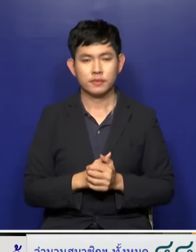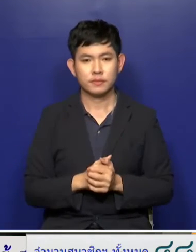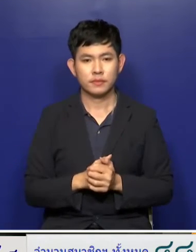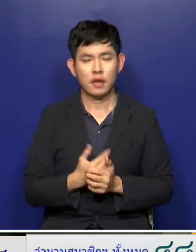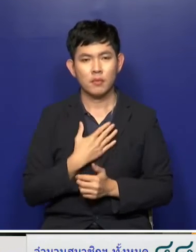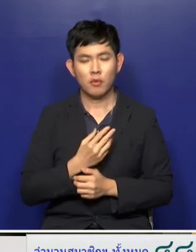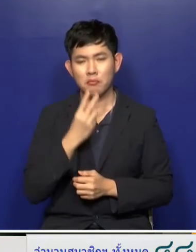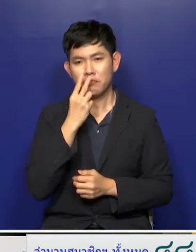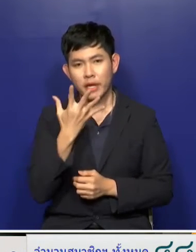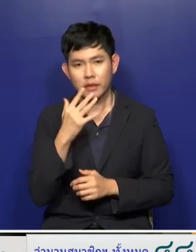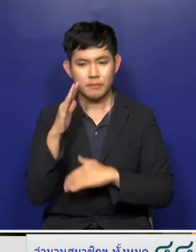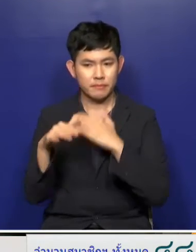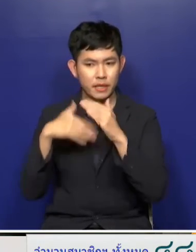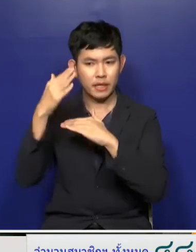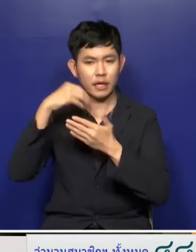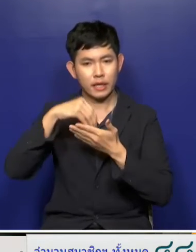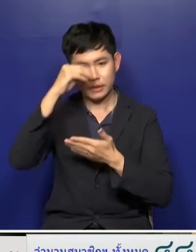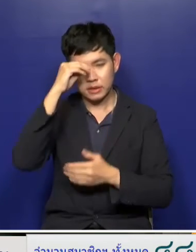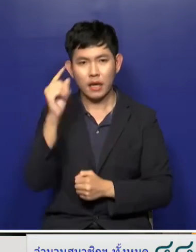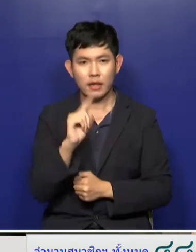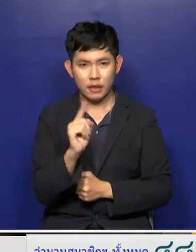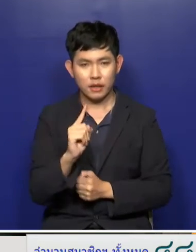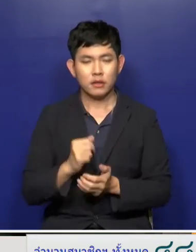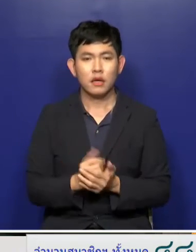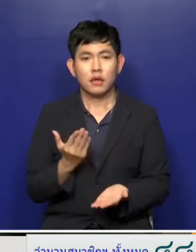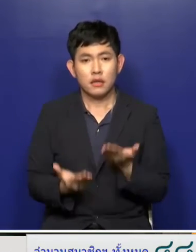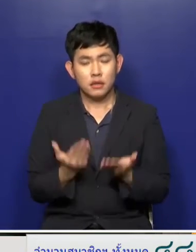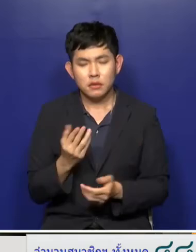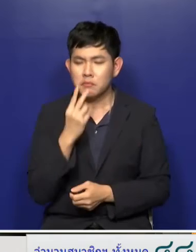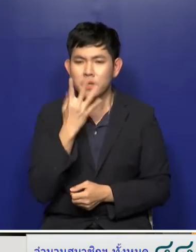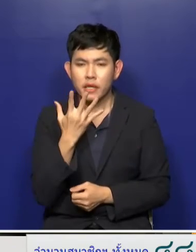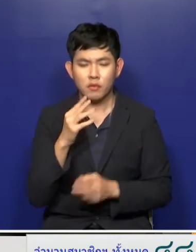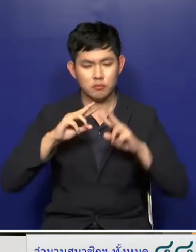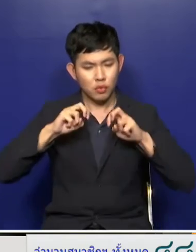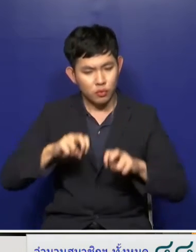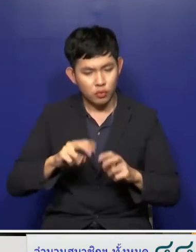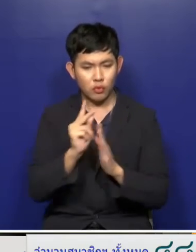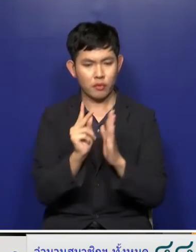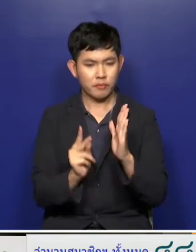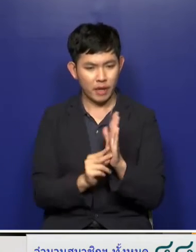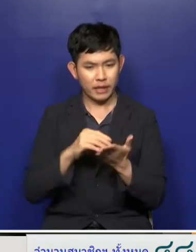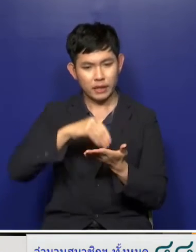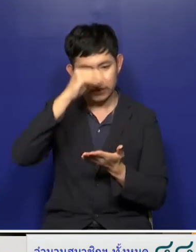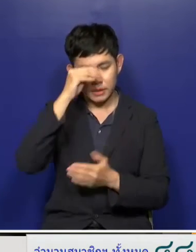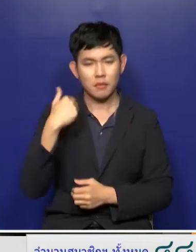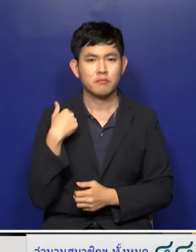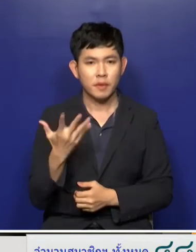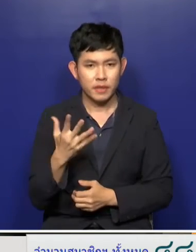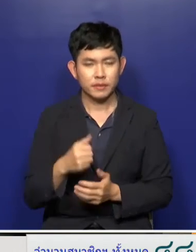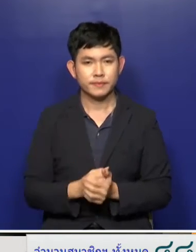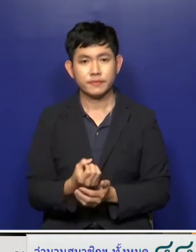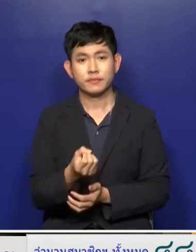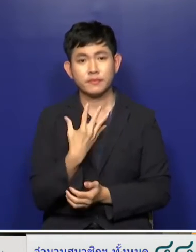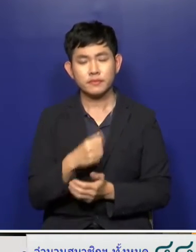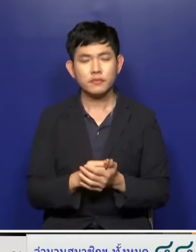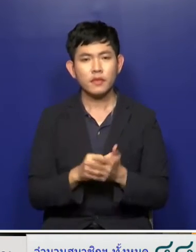ผมมองไม่เห็นการพฒนาการศึกษา แล้วก็ไม่ได้เห็นว่าท่านได้ศึกษากฎหมายการศึษาท่เขียนไ้บอกวาท่านจะ